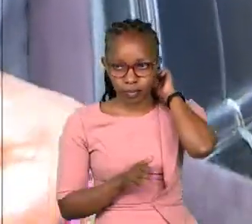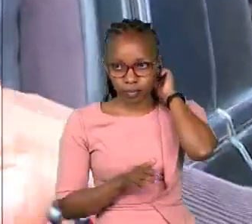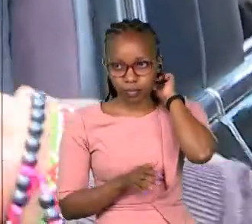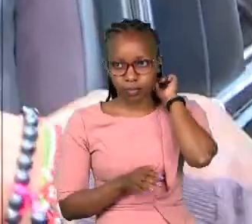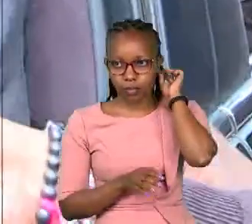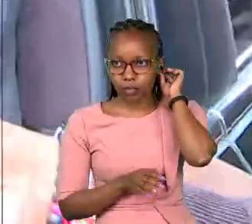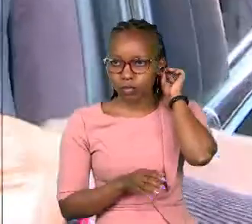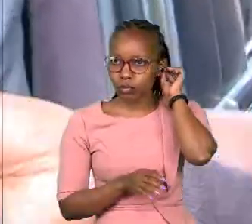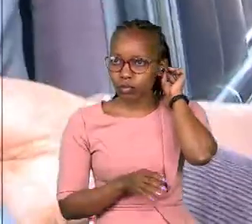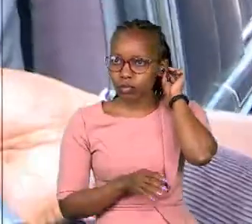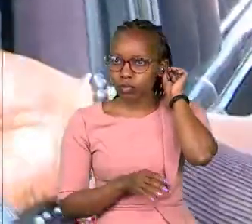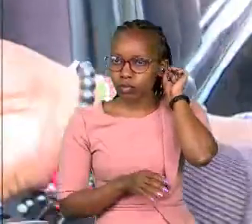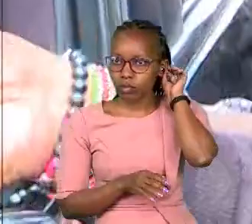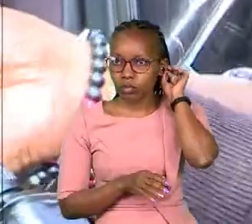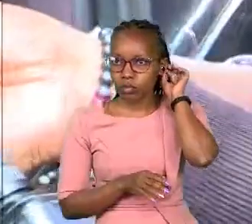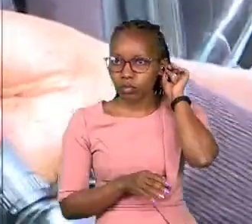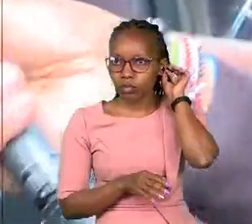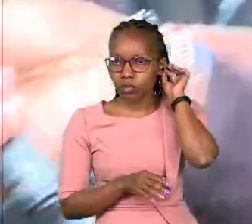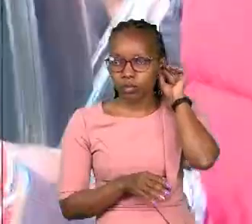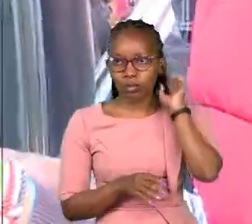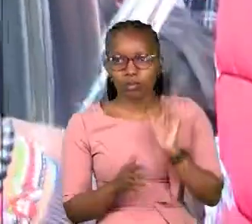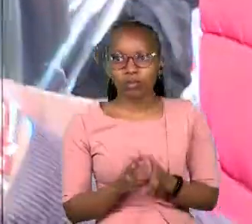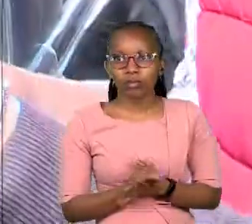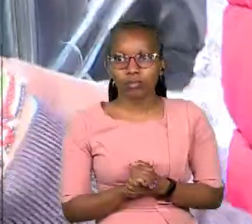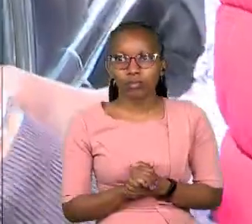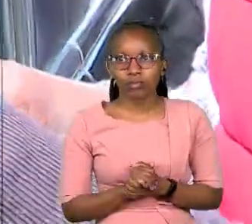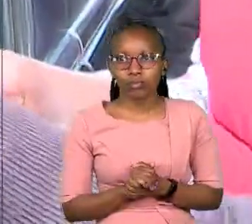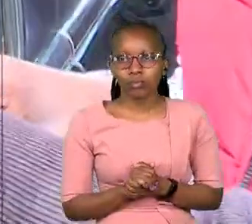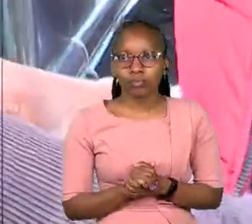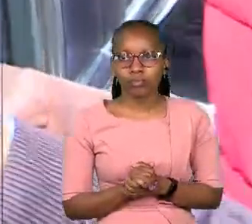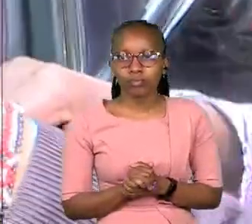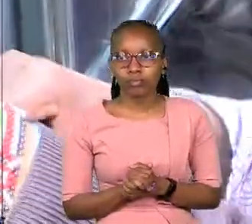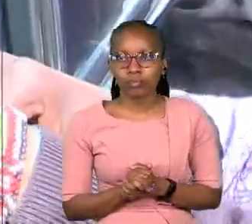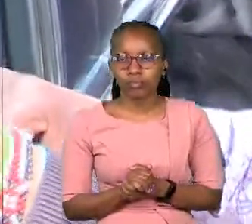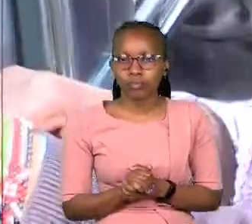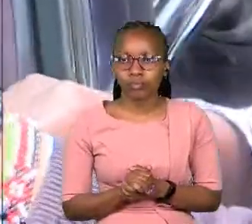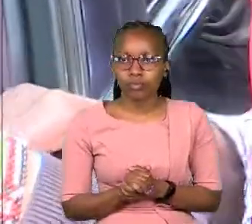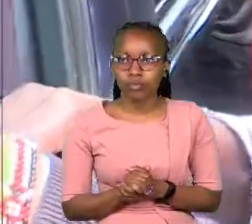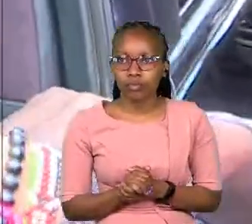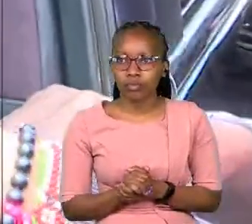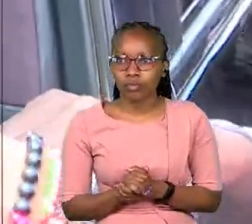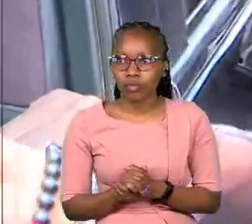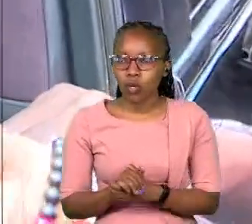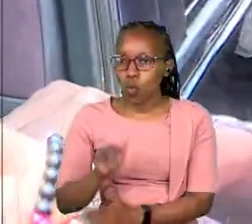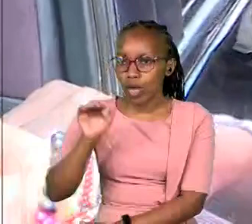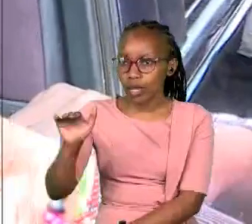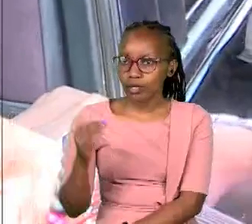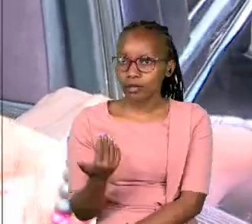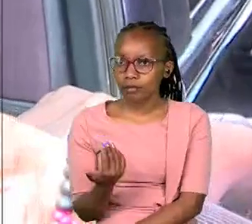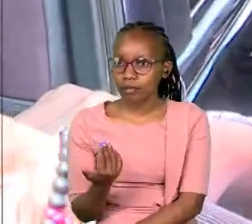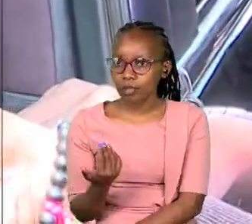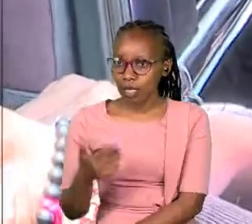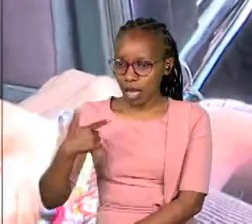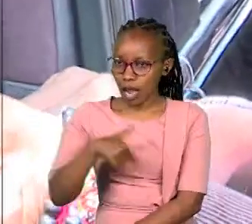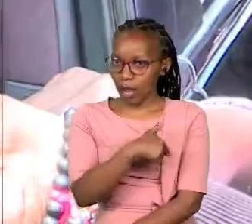Okay. Sawa. Ile ni area MCA. Mheshimiwa Morris. Ile swali tunauliza sisi